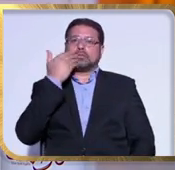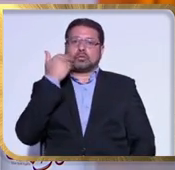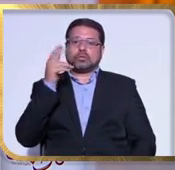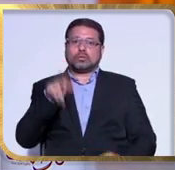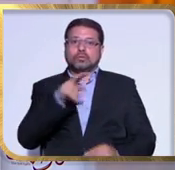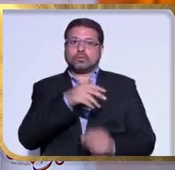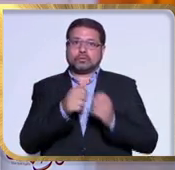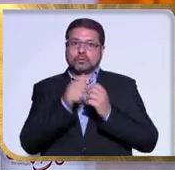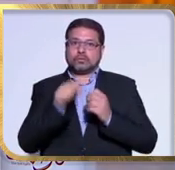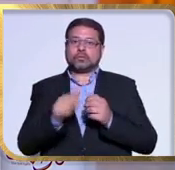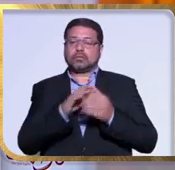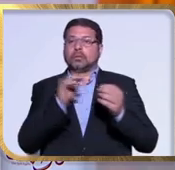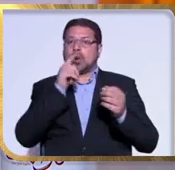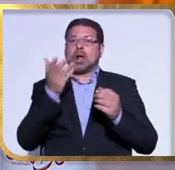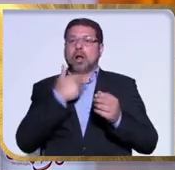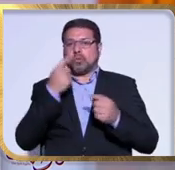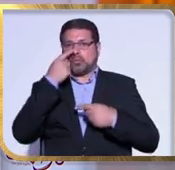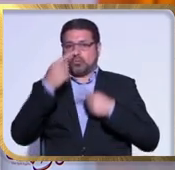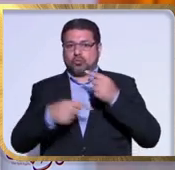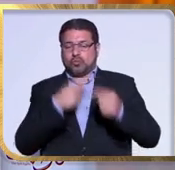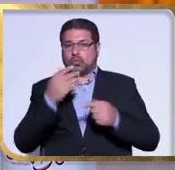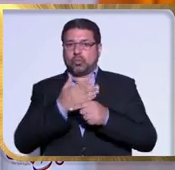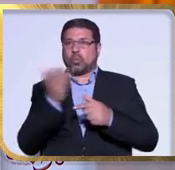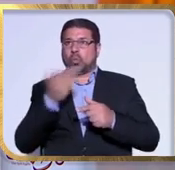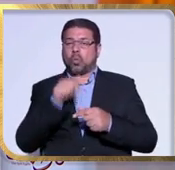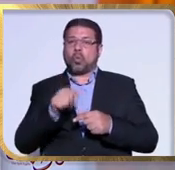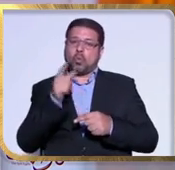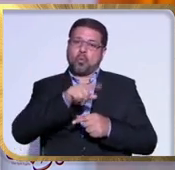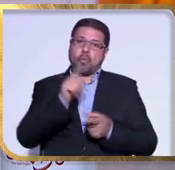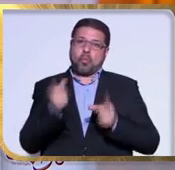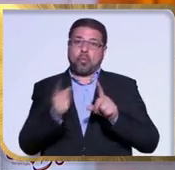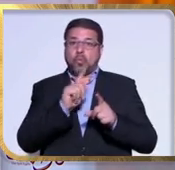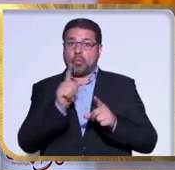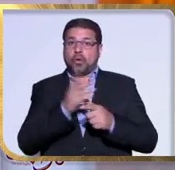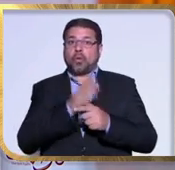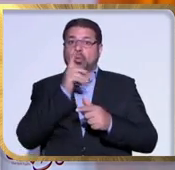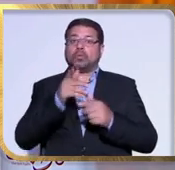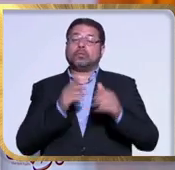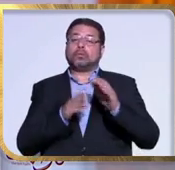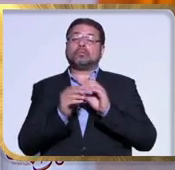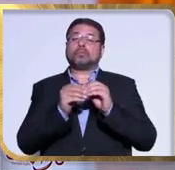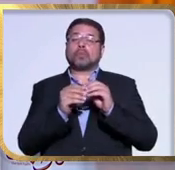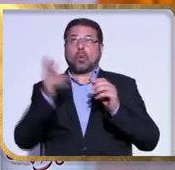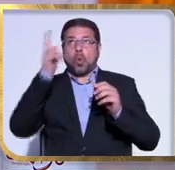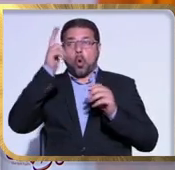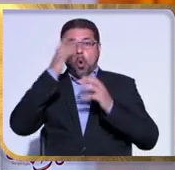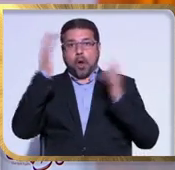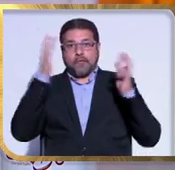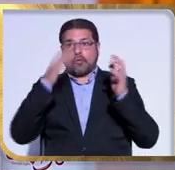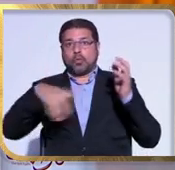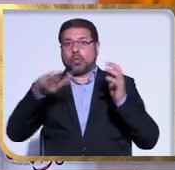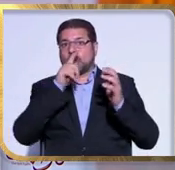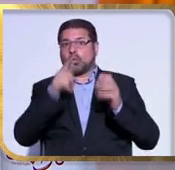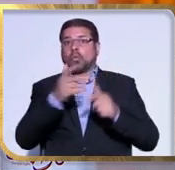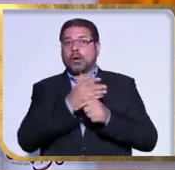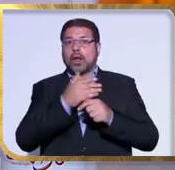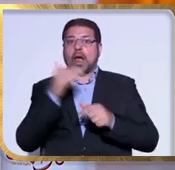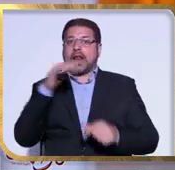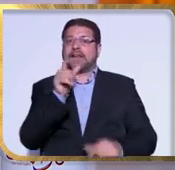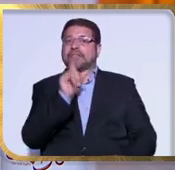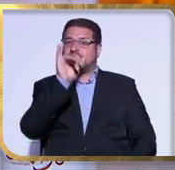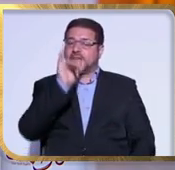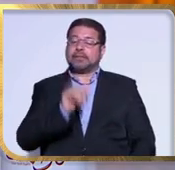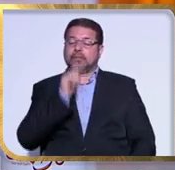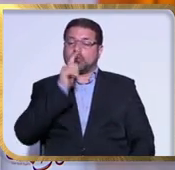النوافل او انا مالياش عاده ان بصوم يوم اه ويوم لا فذهب جمهور الفقهاء من الحنفيه في